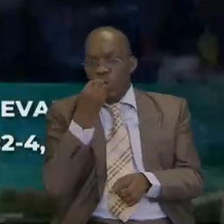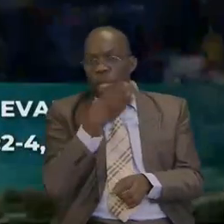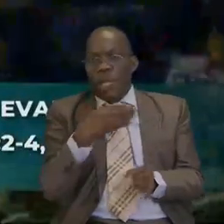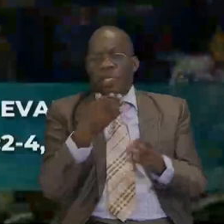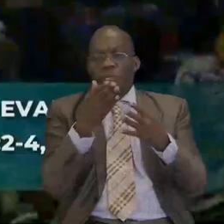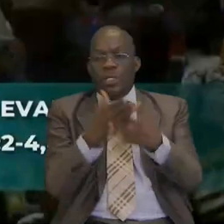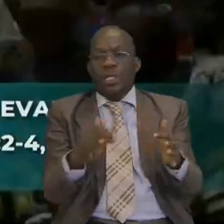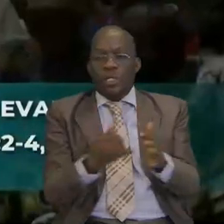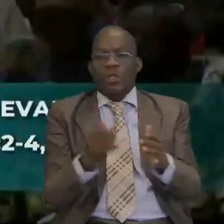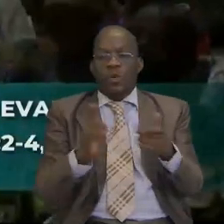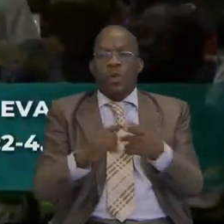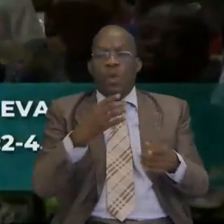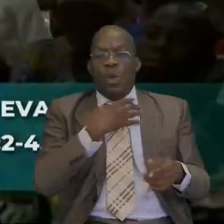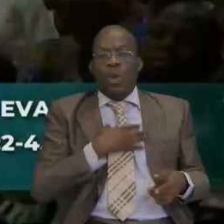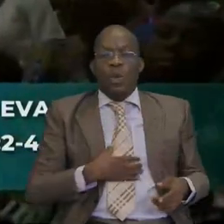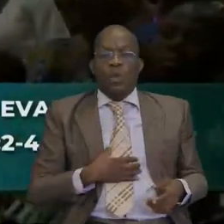membres pauvres, affamés.